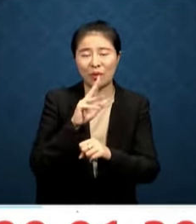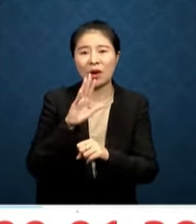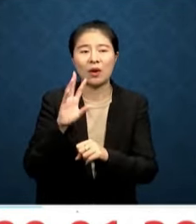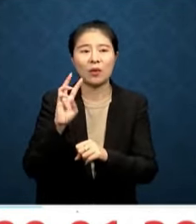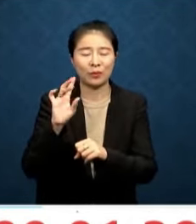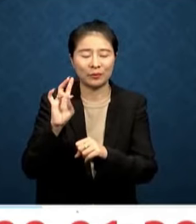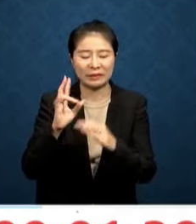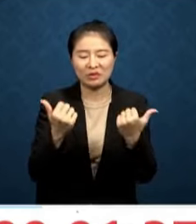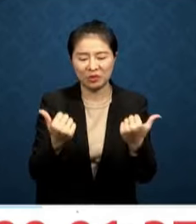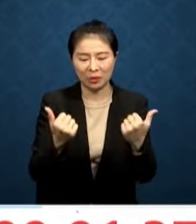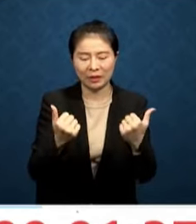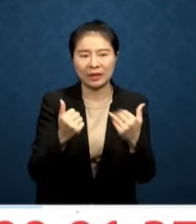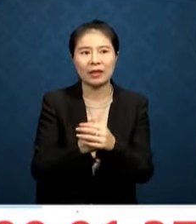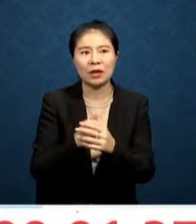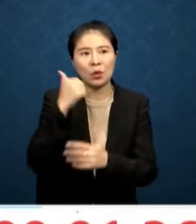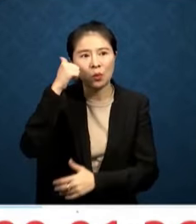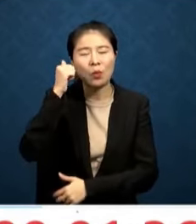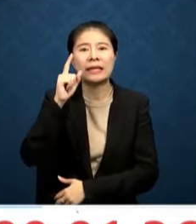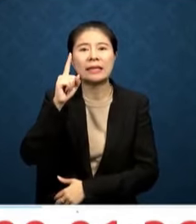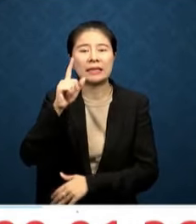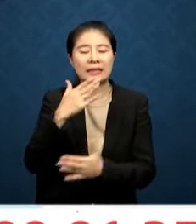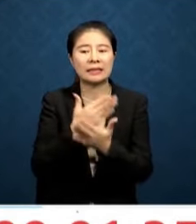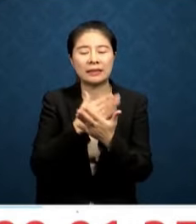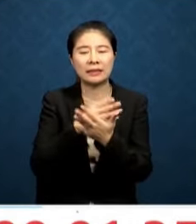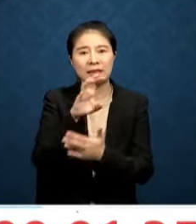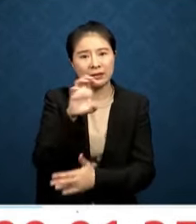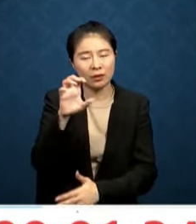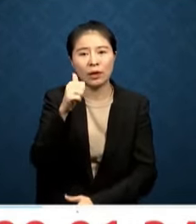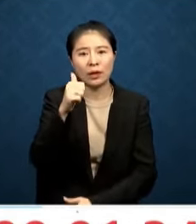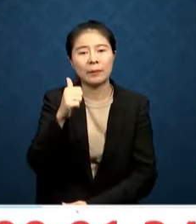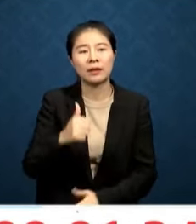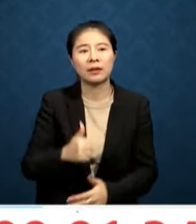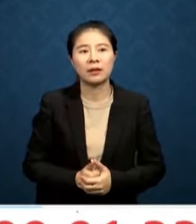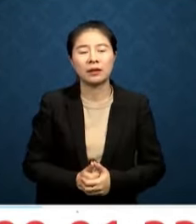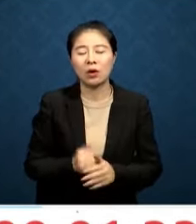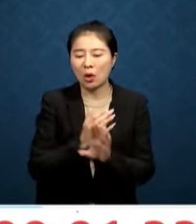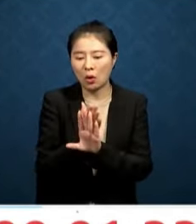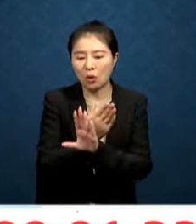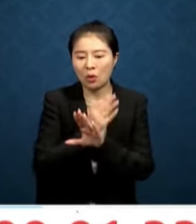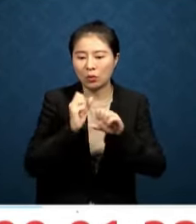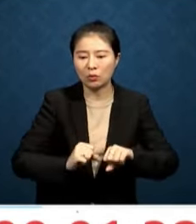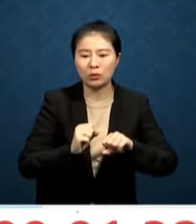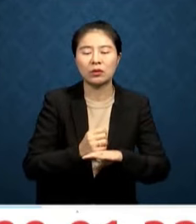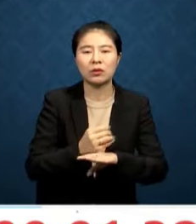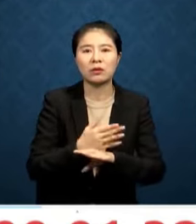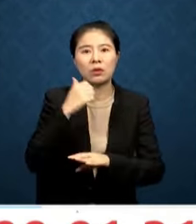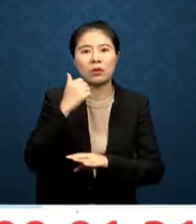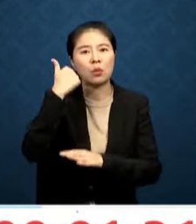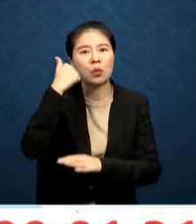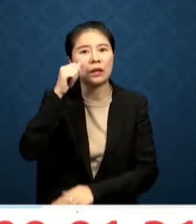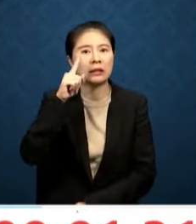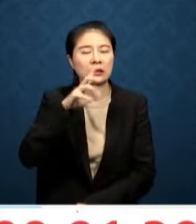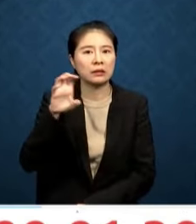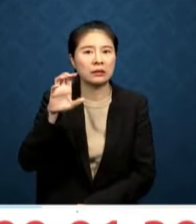2567เรามาคุยกันที่400บาทก่อนได้ไหมก่อนที่จะไปถึงการเรียกร้องที่492บ